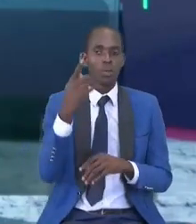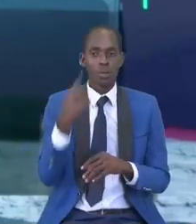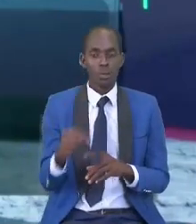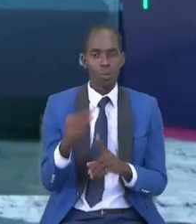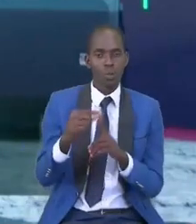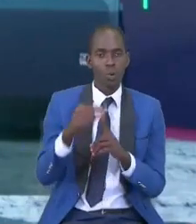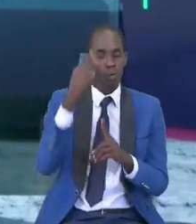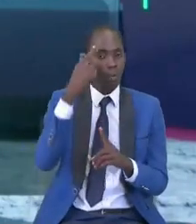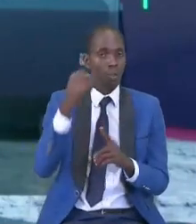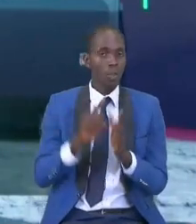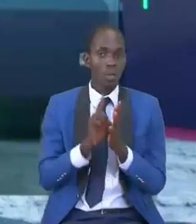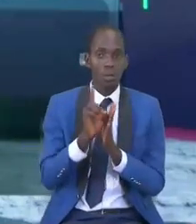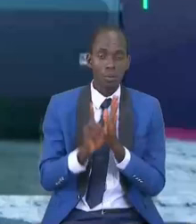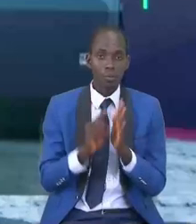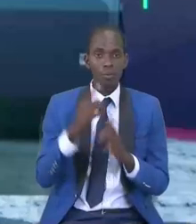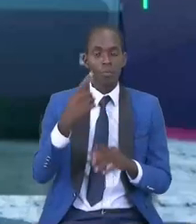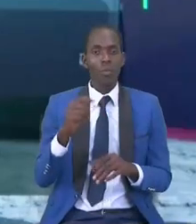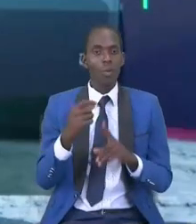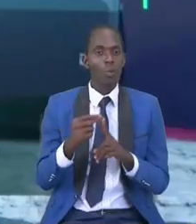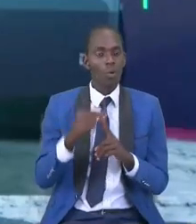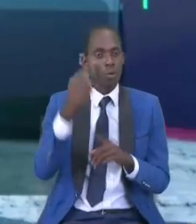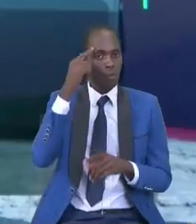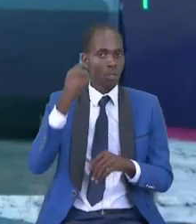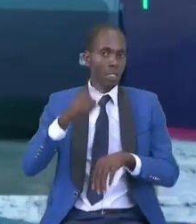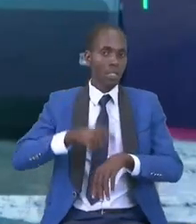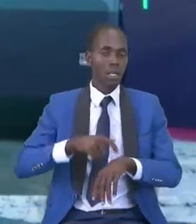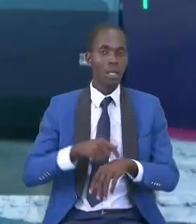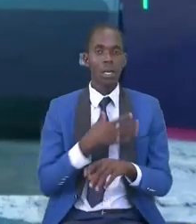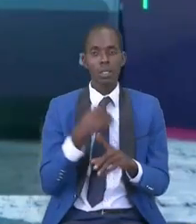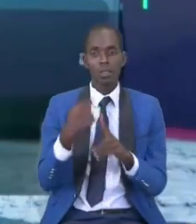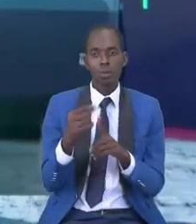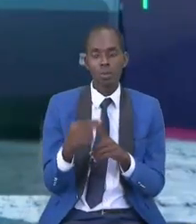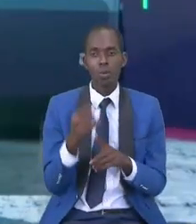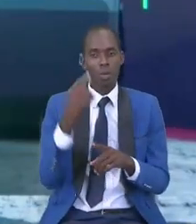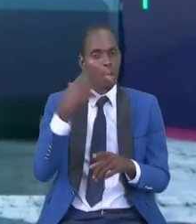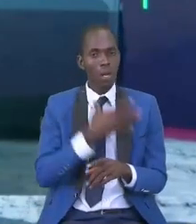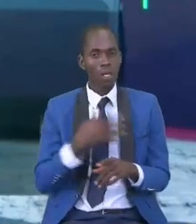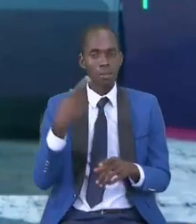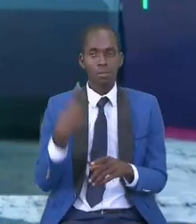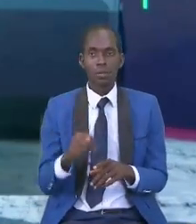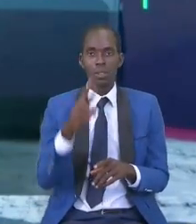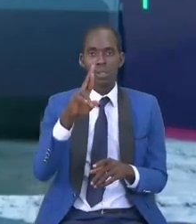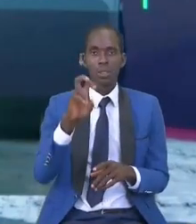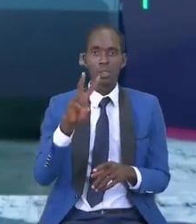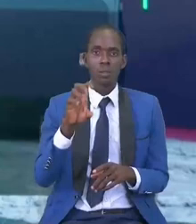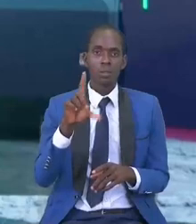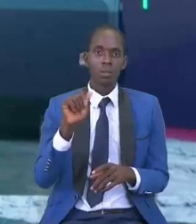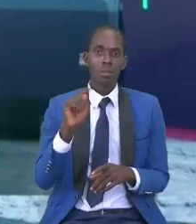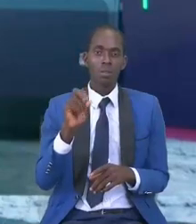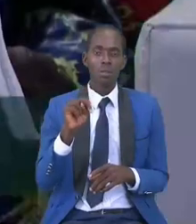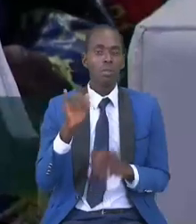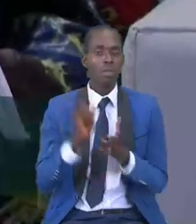le message de l'heure, le message du moment, le message et la révélation qui